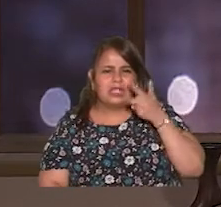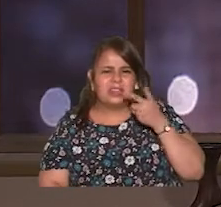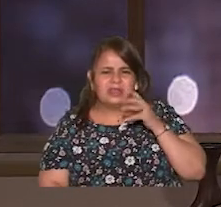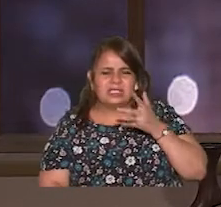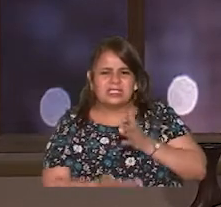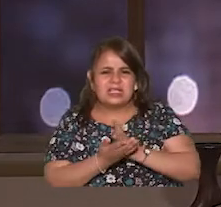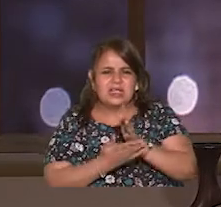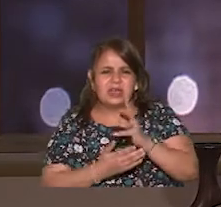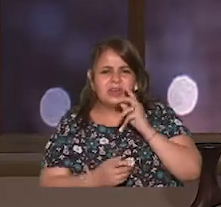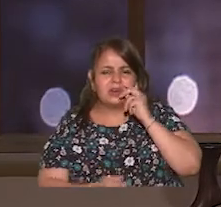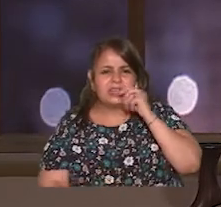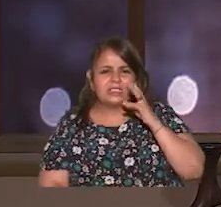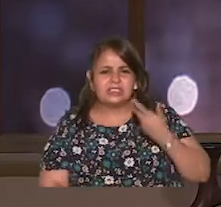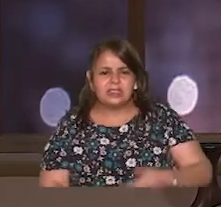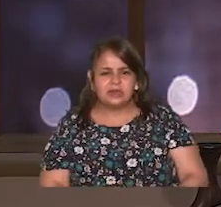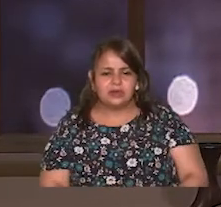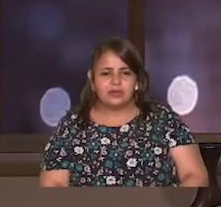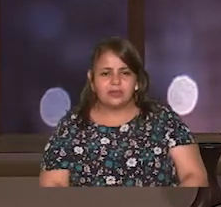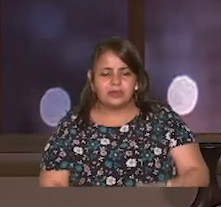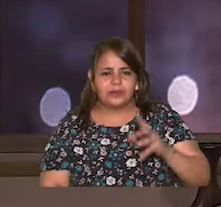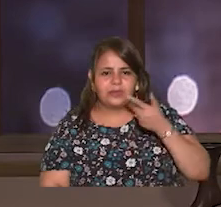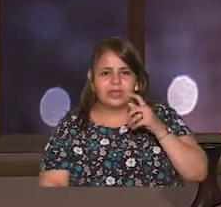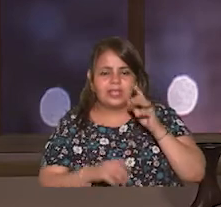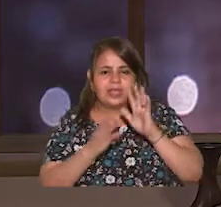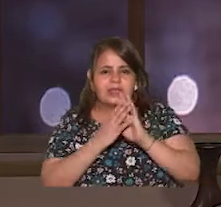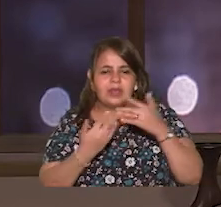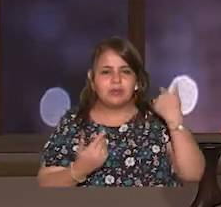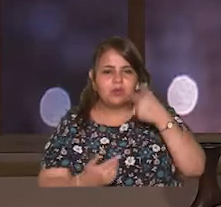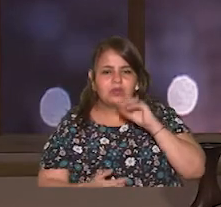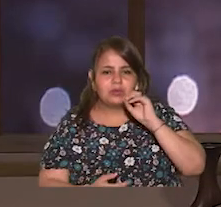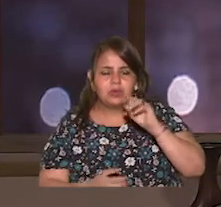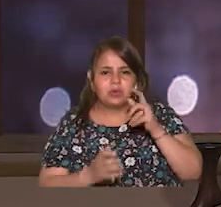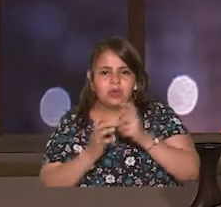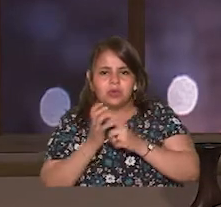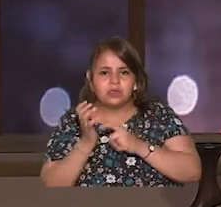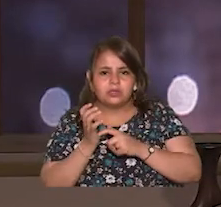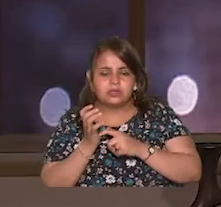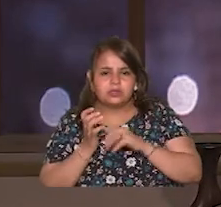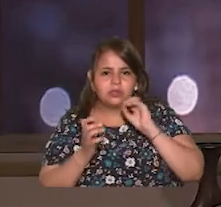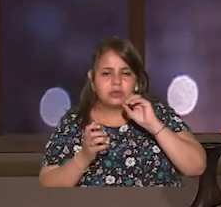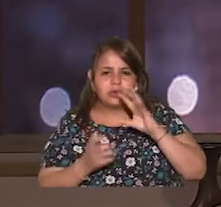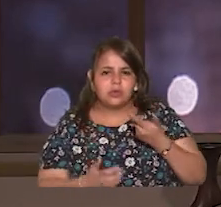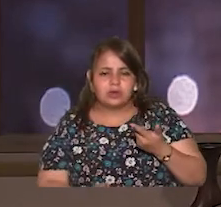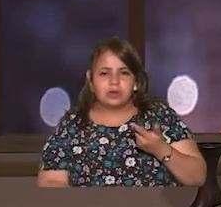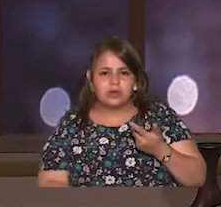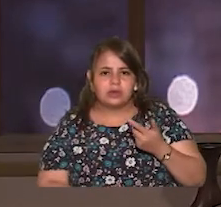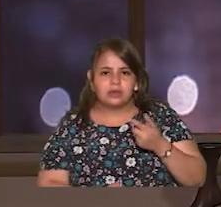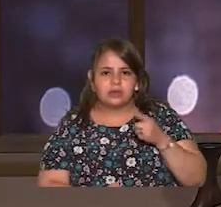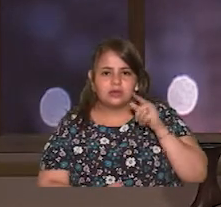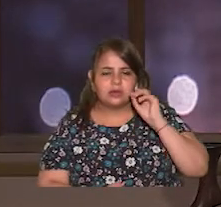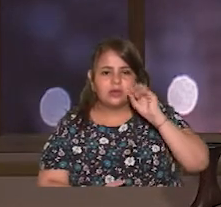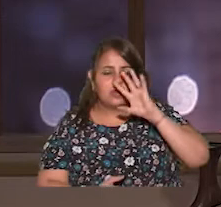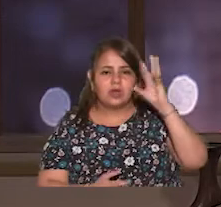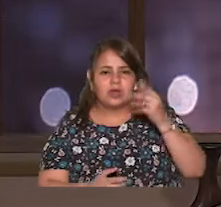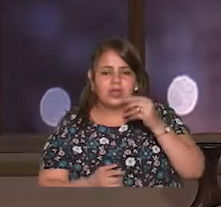كونوا رجالا؟ والوصية الكتابية دي مخصصة بس للرجال ولا هي وصية لكل